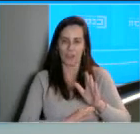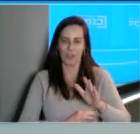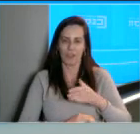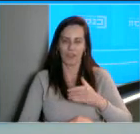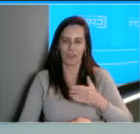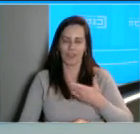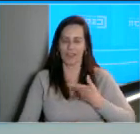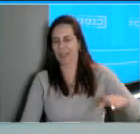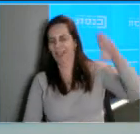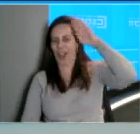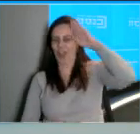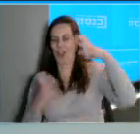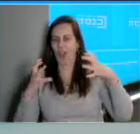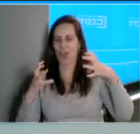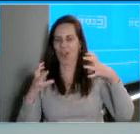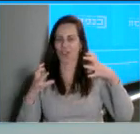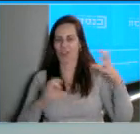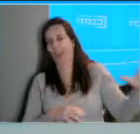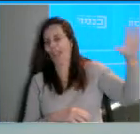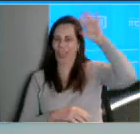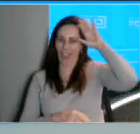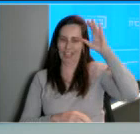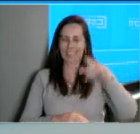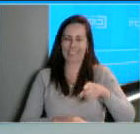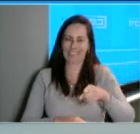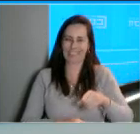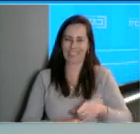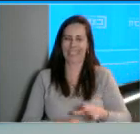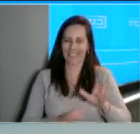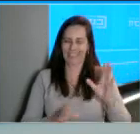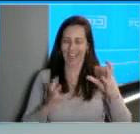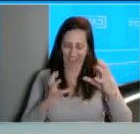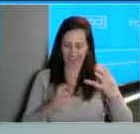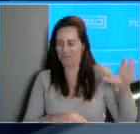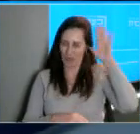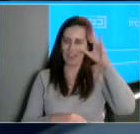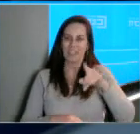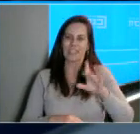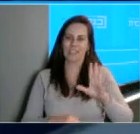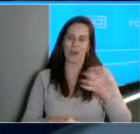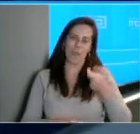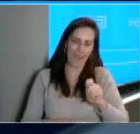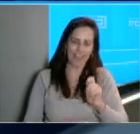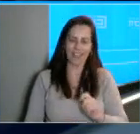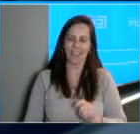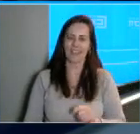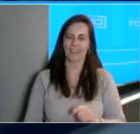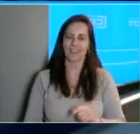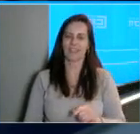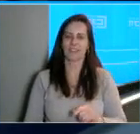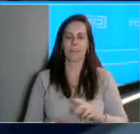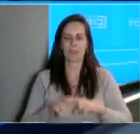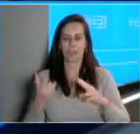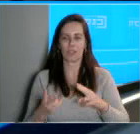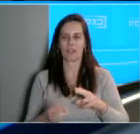אותו בטעות בראש, כדור טועה. אוקיי? זה ילד אחד בעת, ואיכשהו חטפתי את זה בראש. אולי זה היה גם בכוונה.